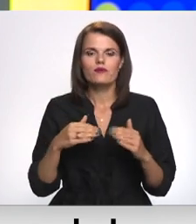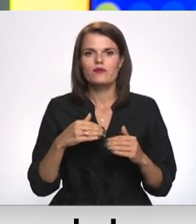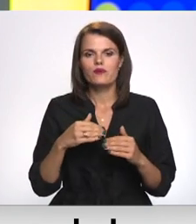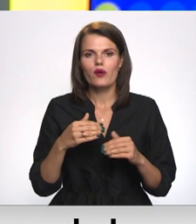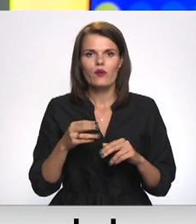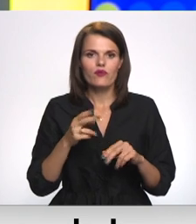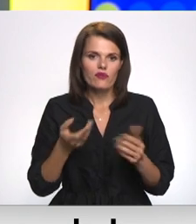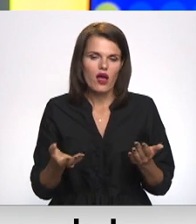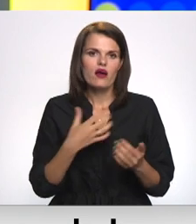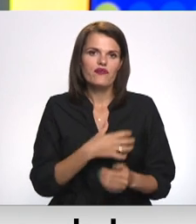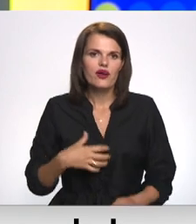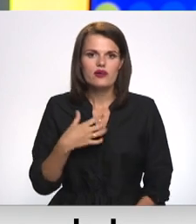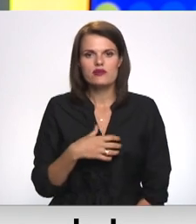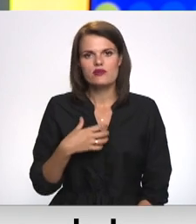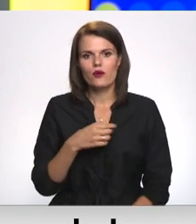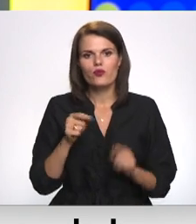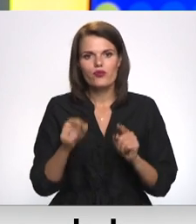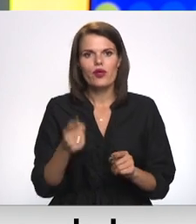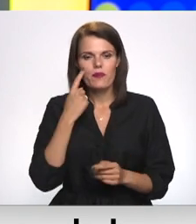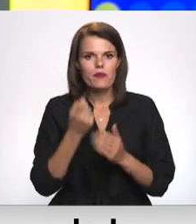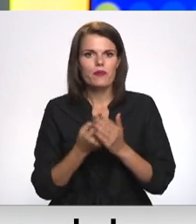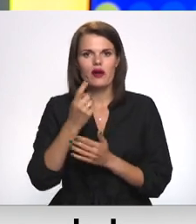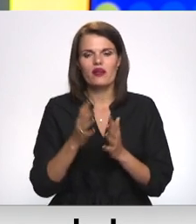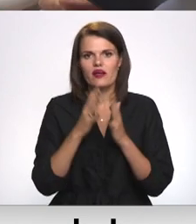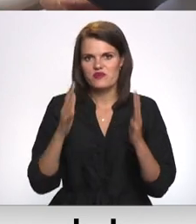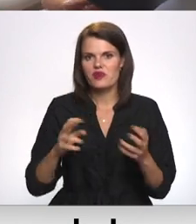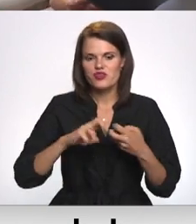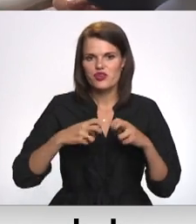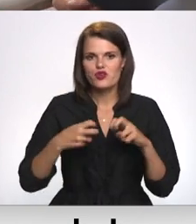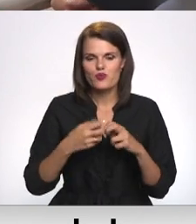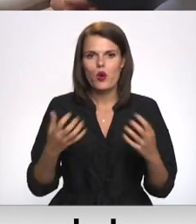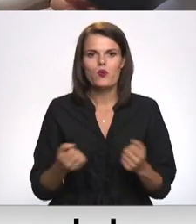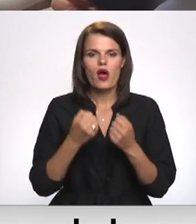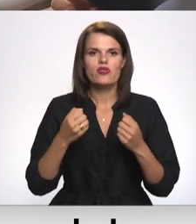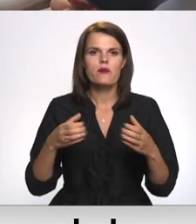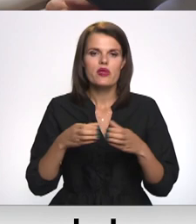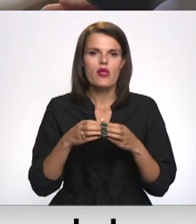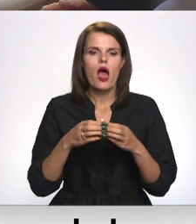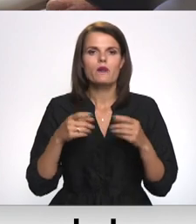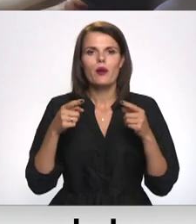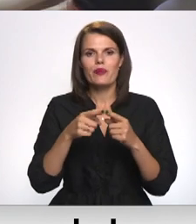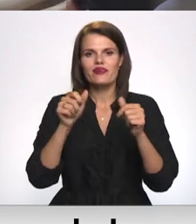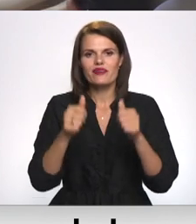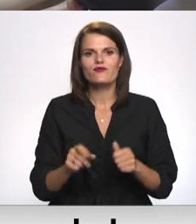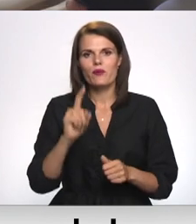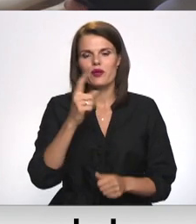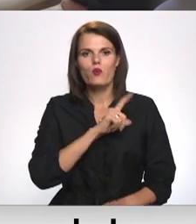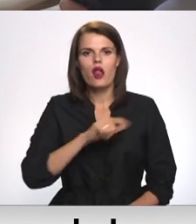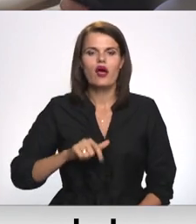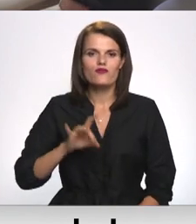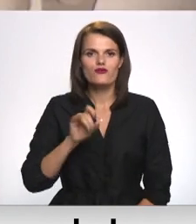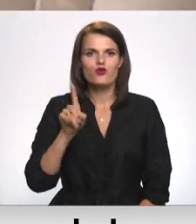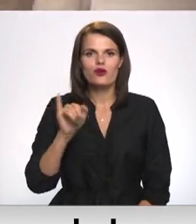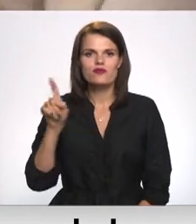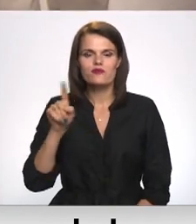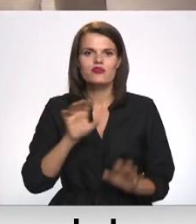pietiekoši, tā kā vajadzētu, ja tātad te parādās milzīgas problēmas. Nodibinājuma mērķis ir arī izveidot Latvijā pirmo hospisa aprūpes centru,